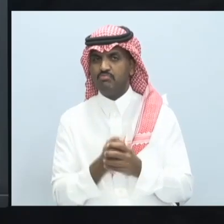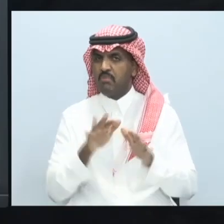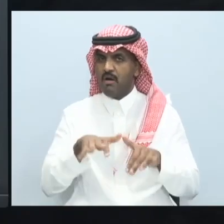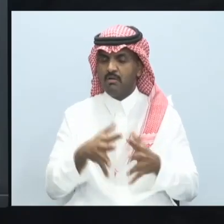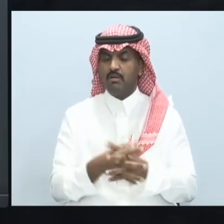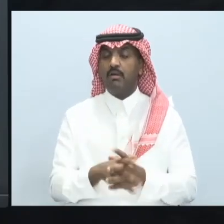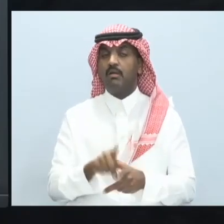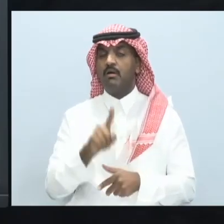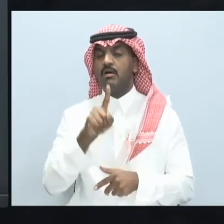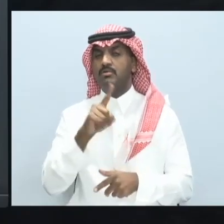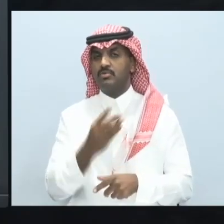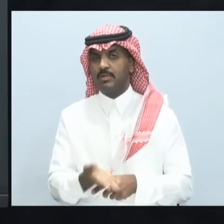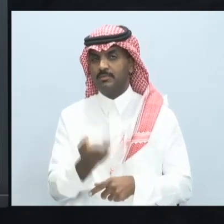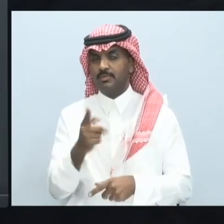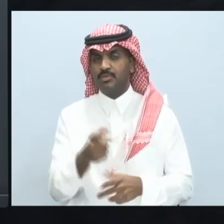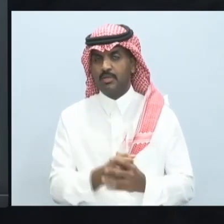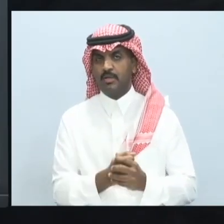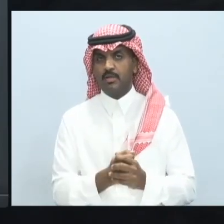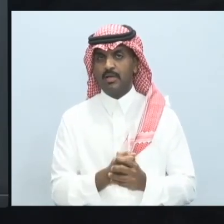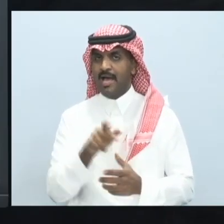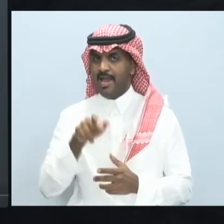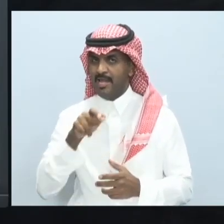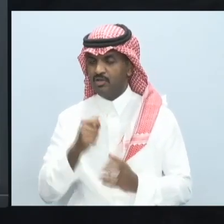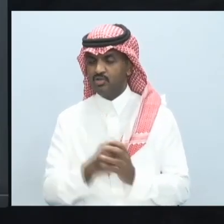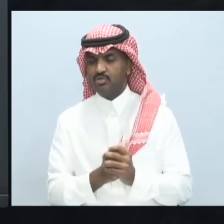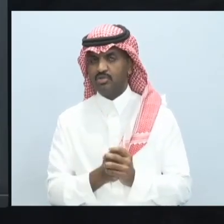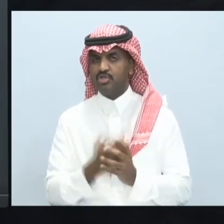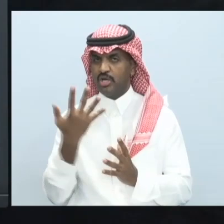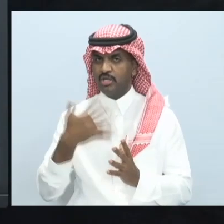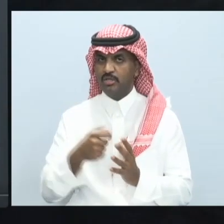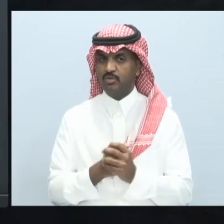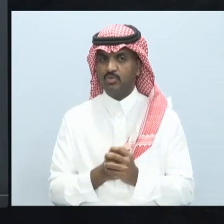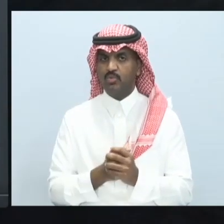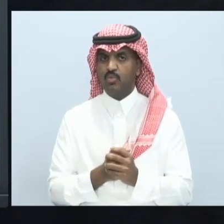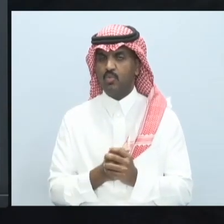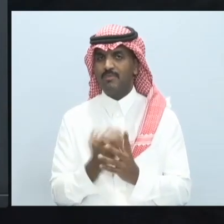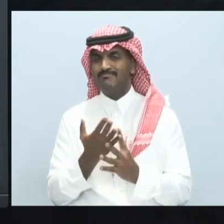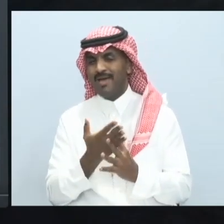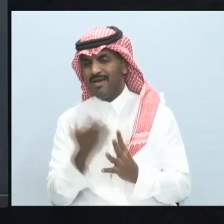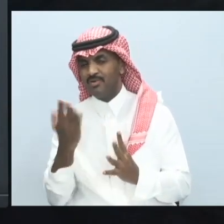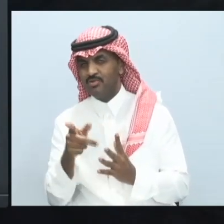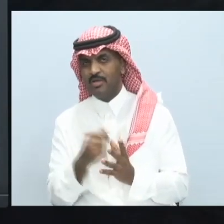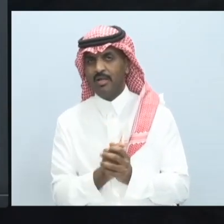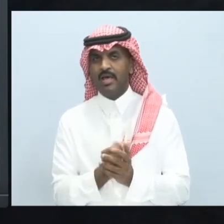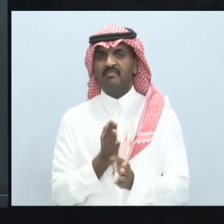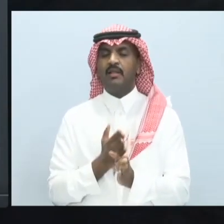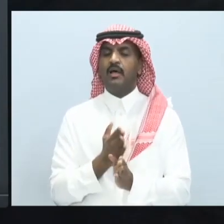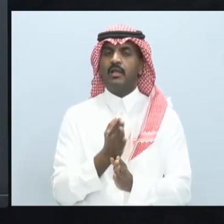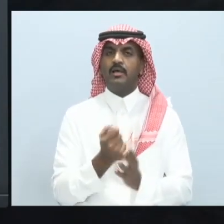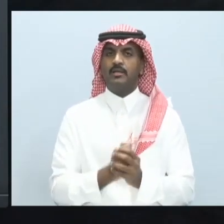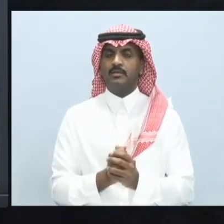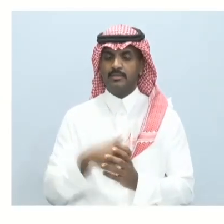فالله جل وعلا قد جعل هذا حلا شرعيا ومخرجا لهذه الحاله التي وقعت